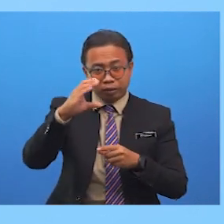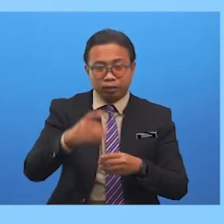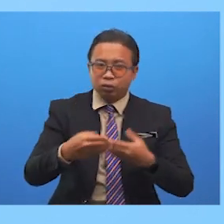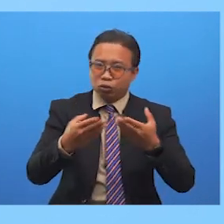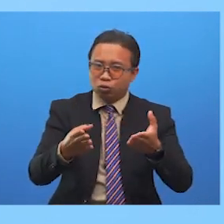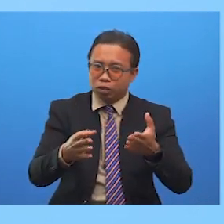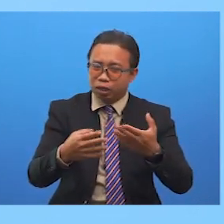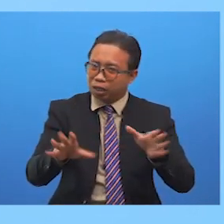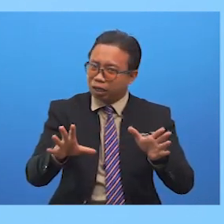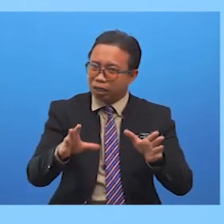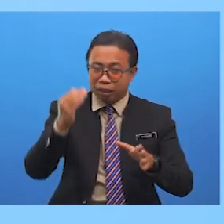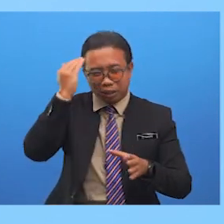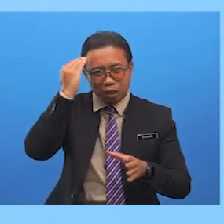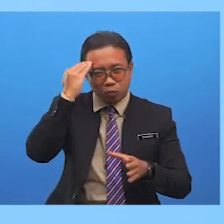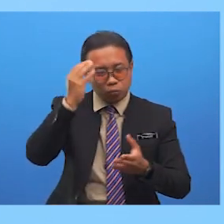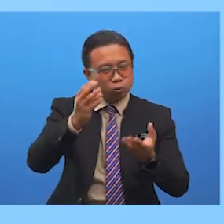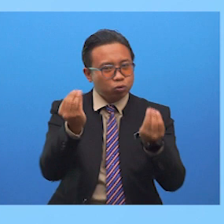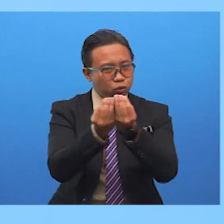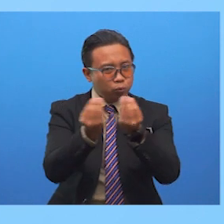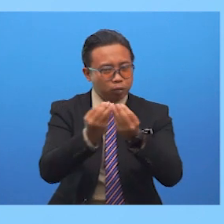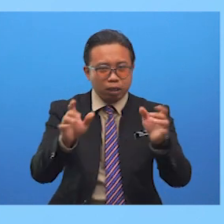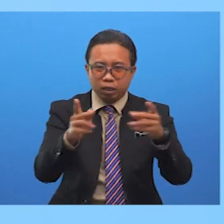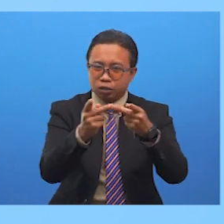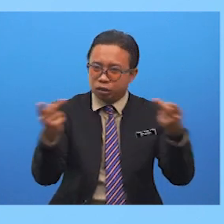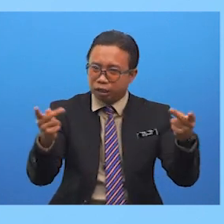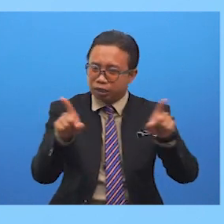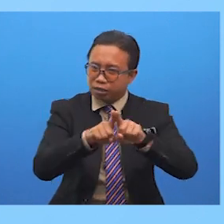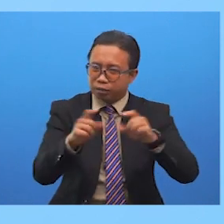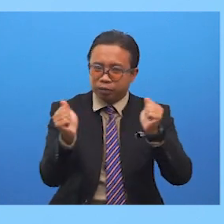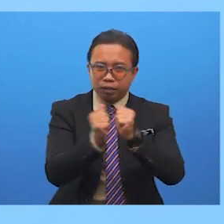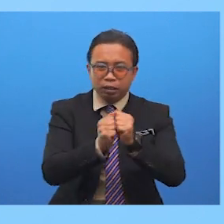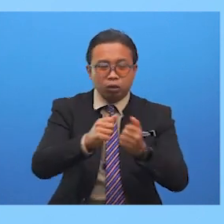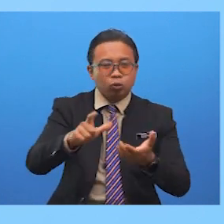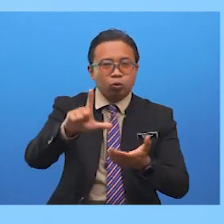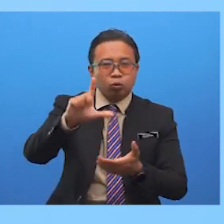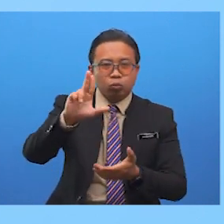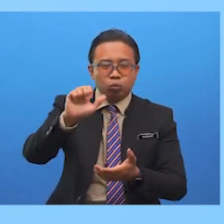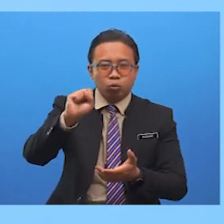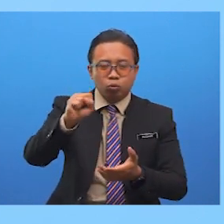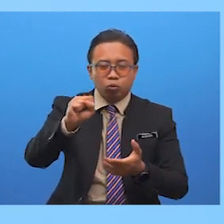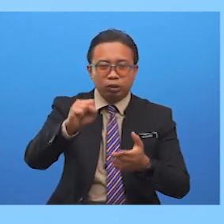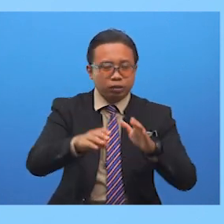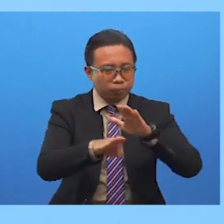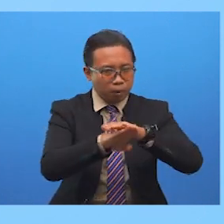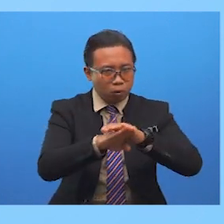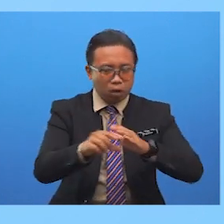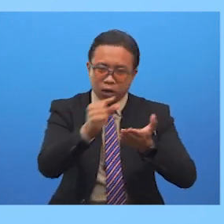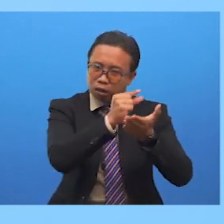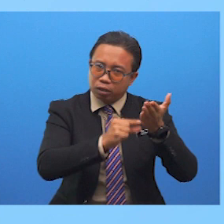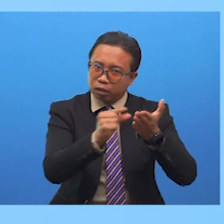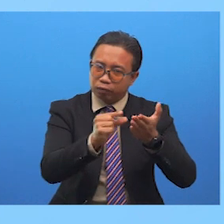sepertimana yang kita tahu jumlah jarak adalah bersamaan dengan luas dibawa graph